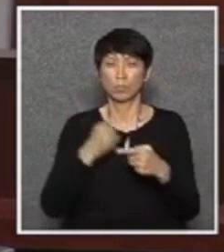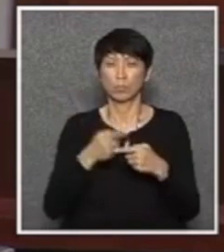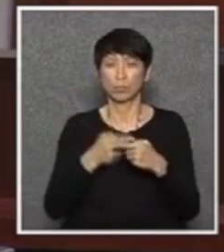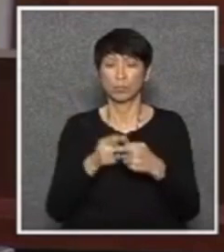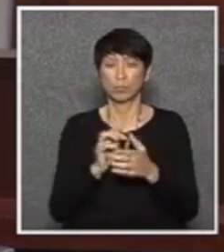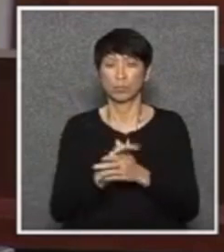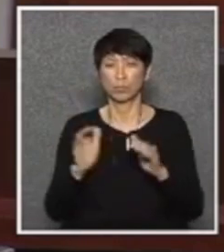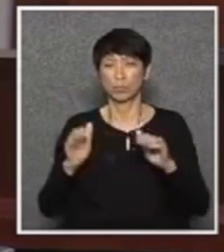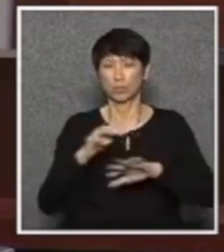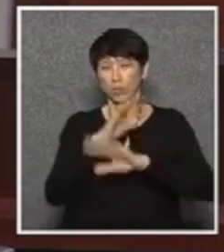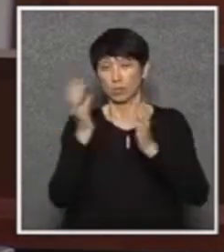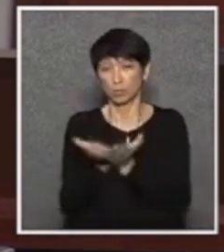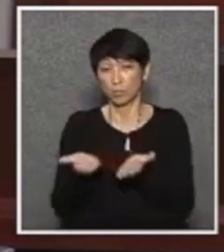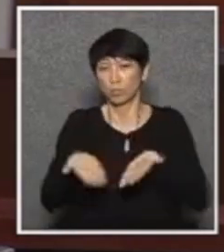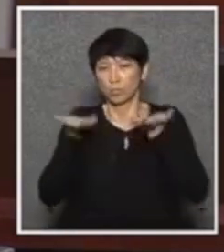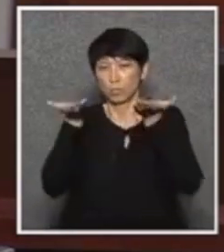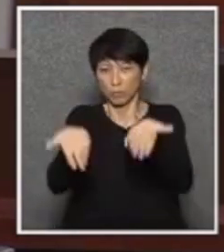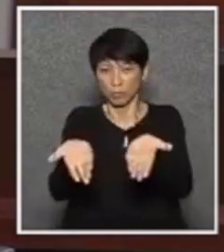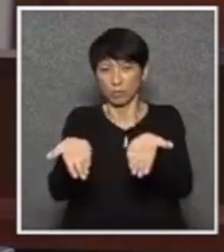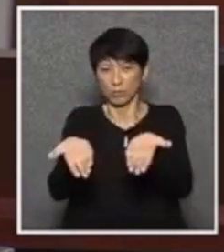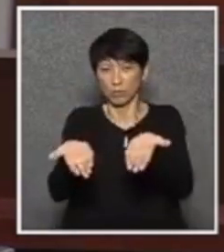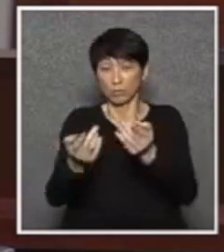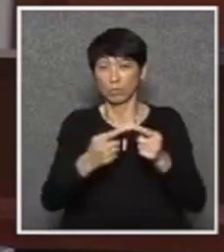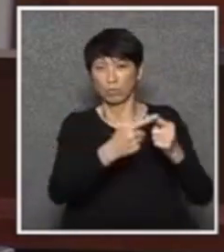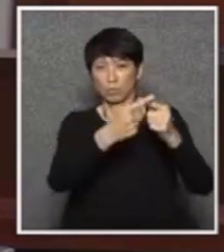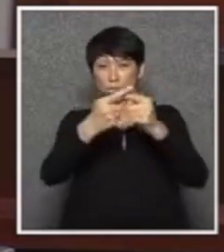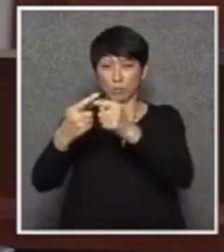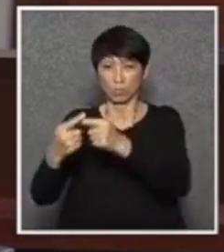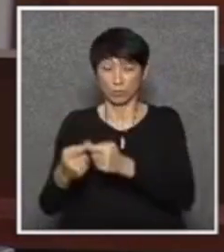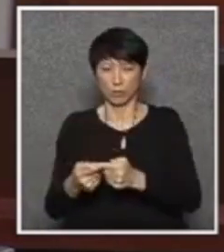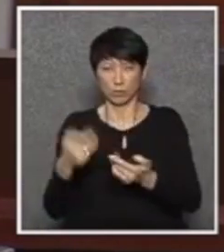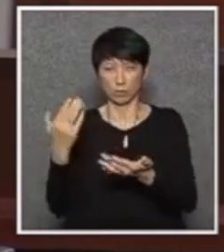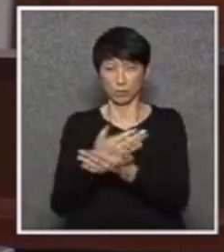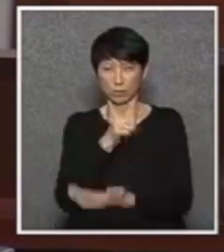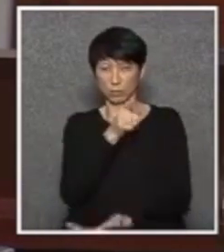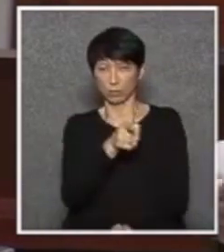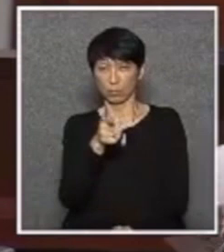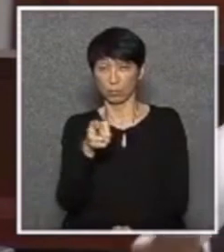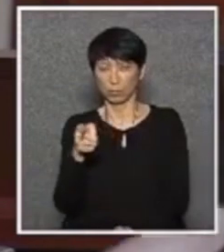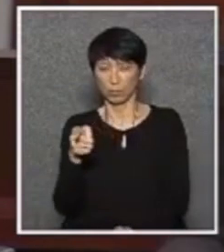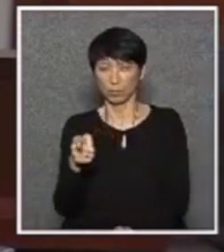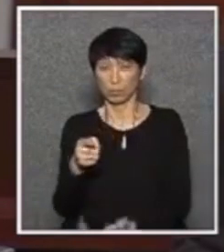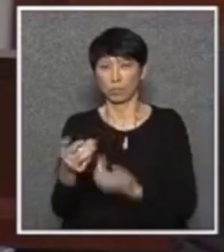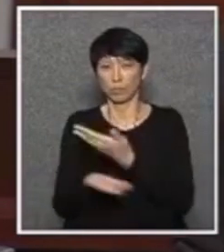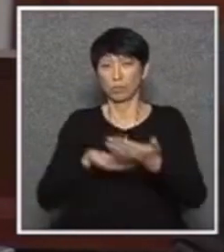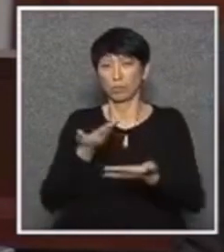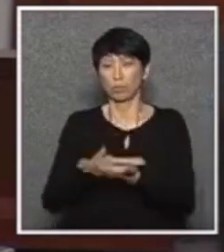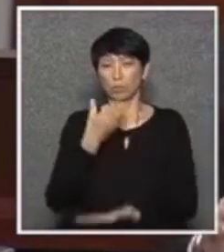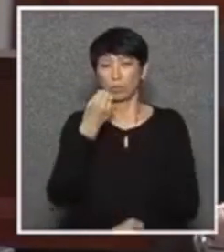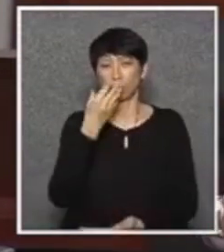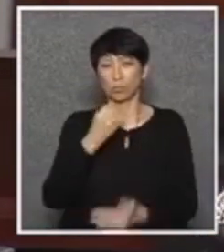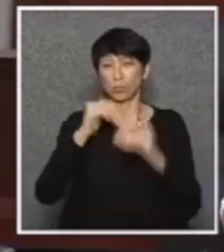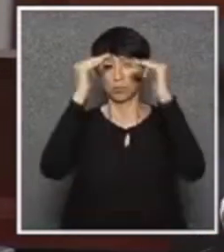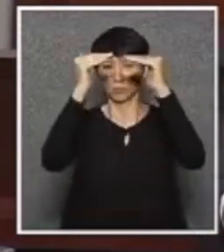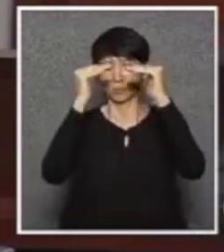據呈現眼前，給全香港人去評理，恢復香港的程序正